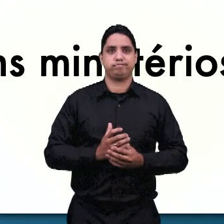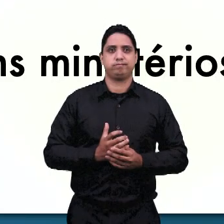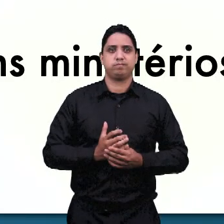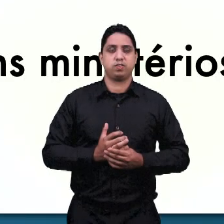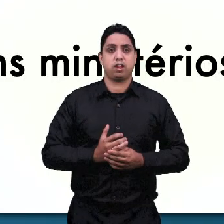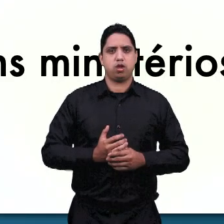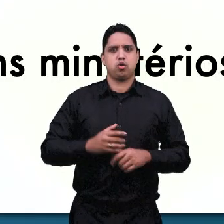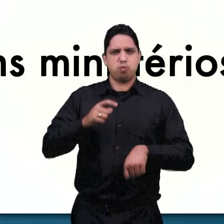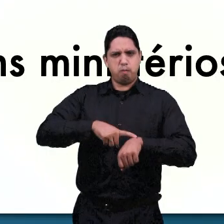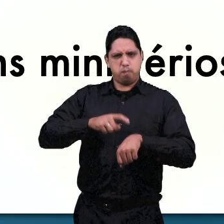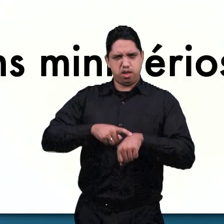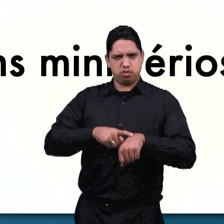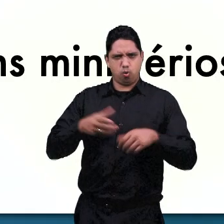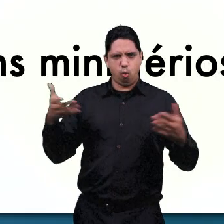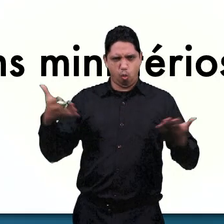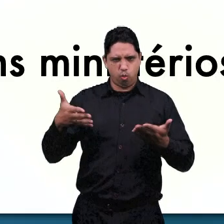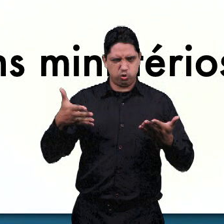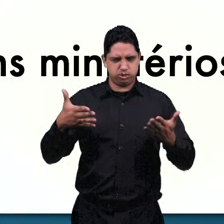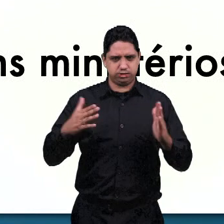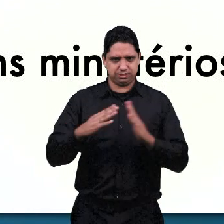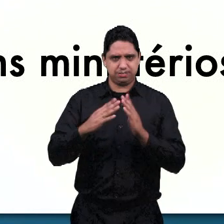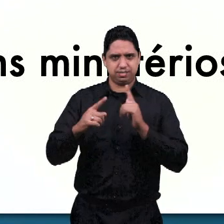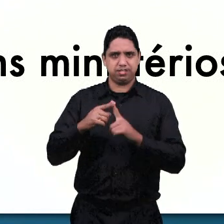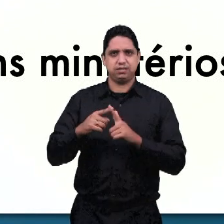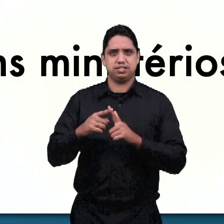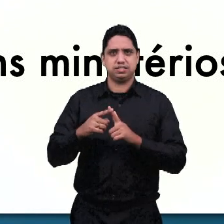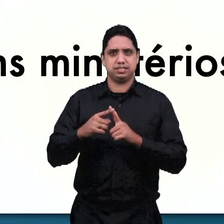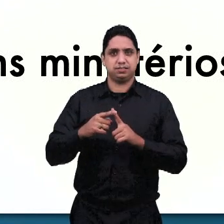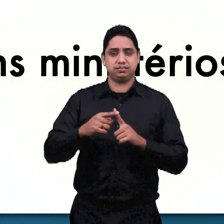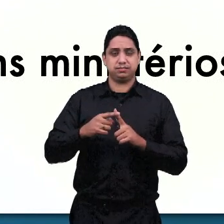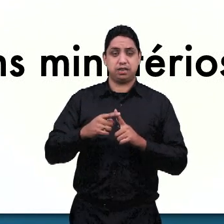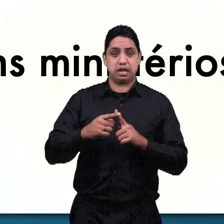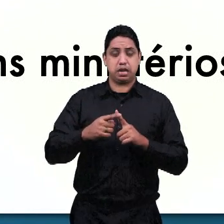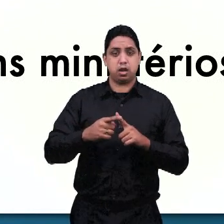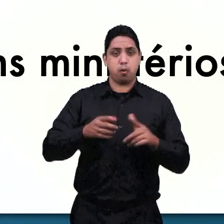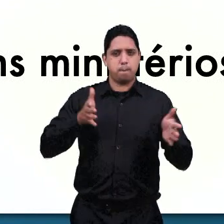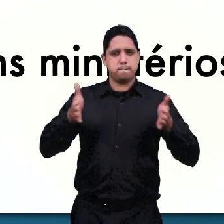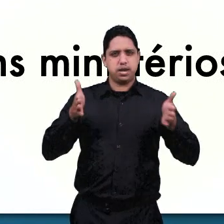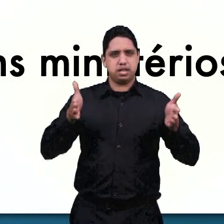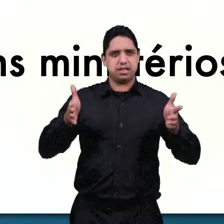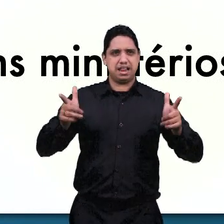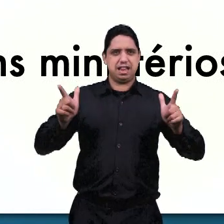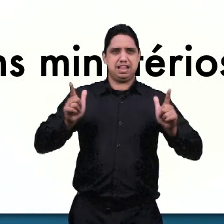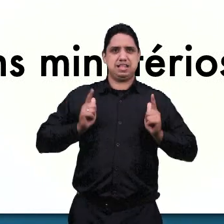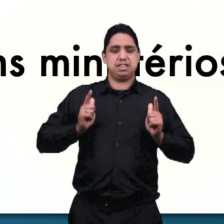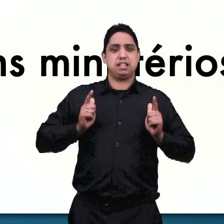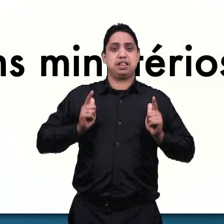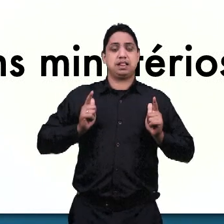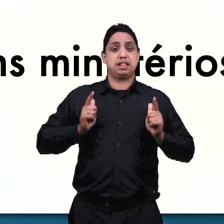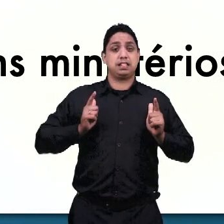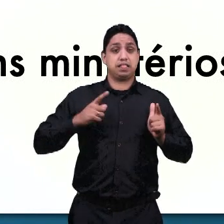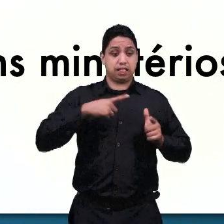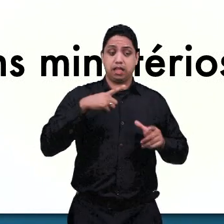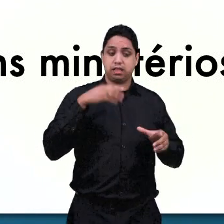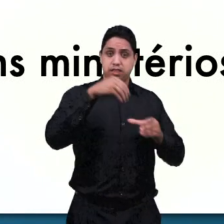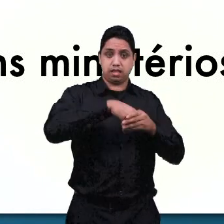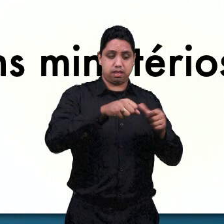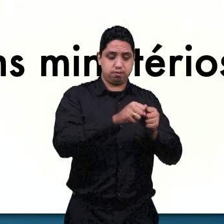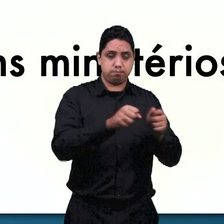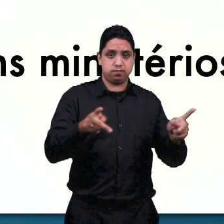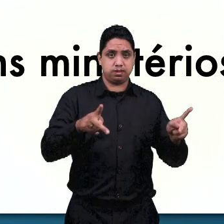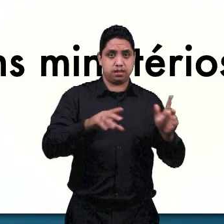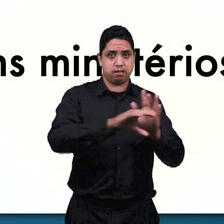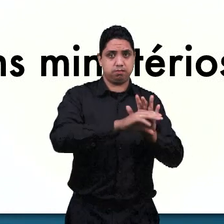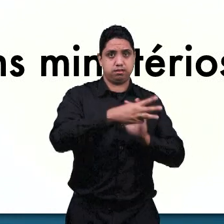dans l'actuelle situation de l'Église, dans cette période de Laodicée, décrit dans le texte d'Apocalypse chapitre